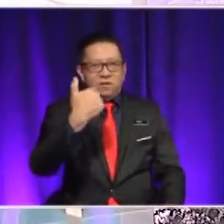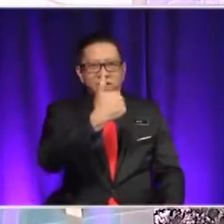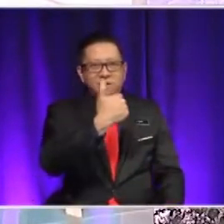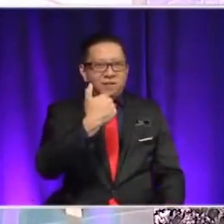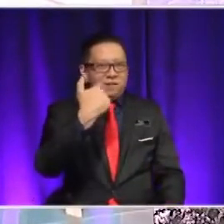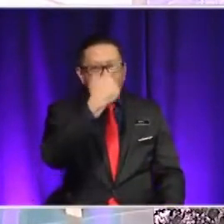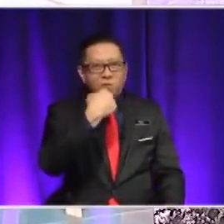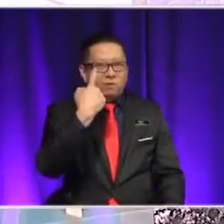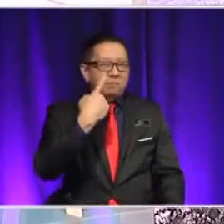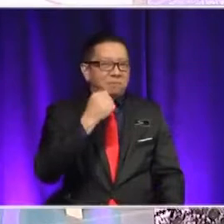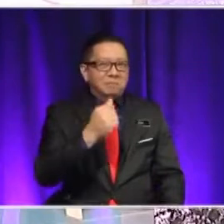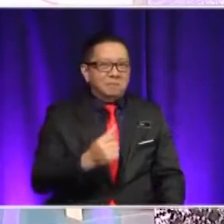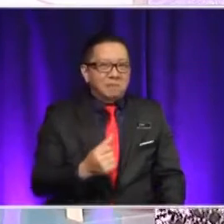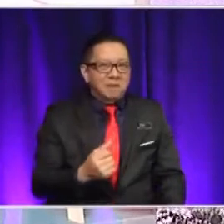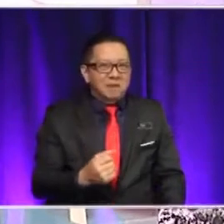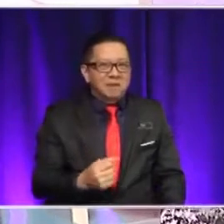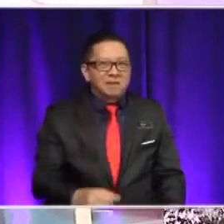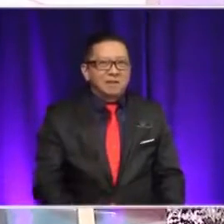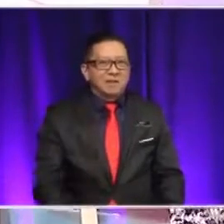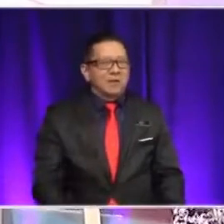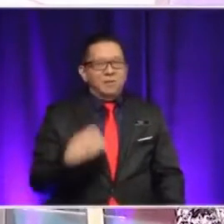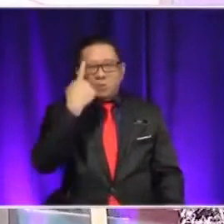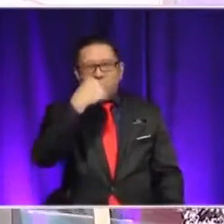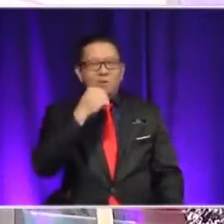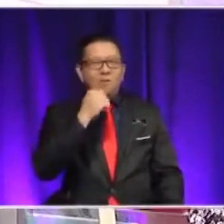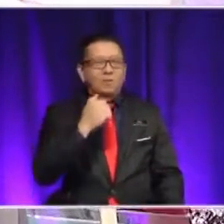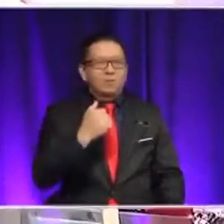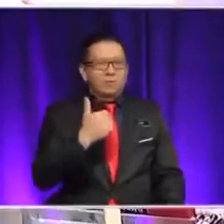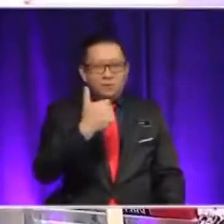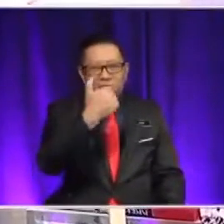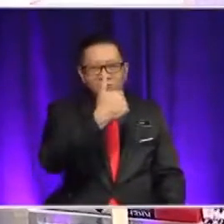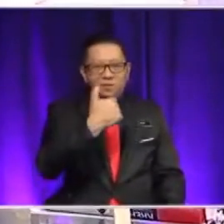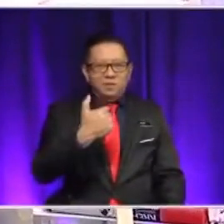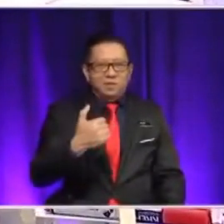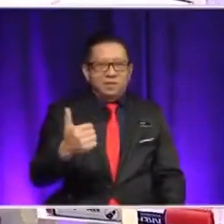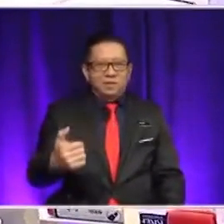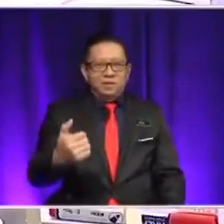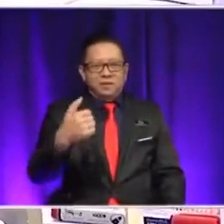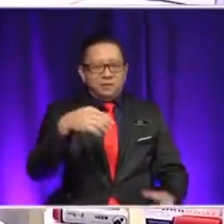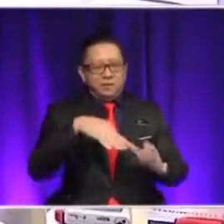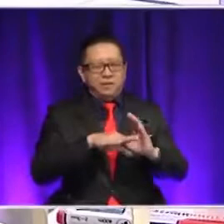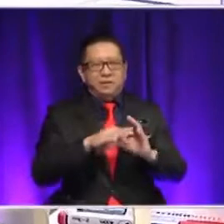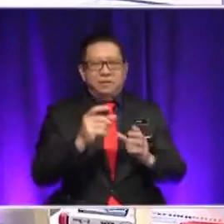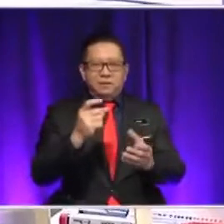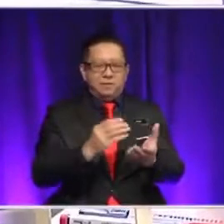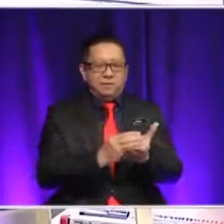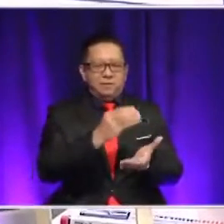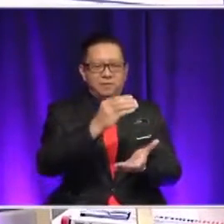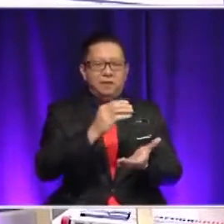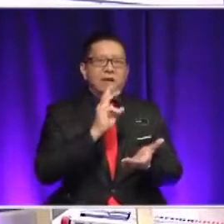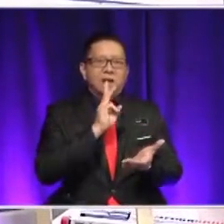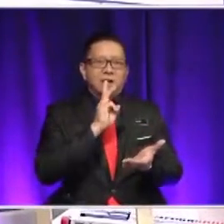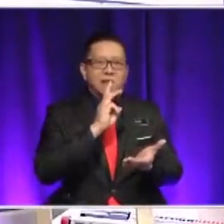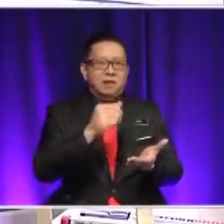ini buka untuk alat penyembuh padamu heater AC kuletakkan ae ke dalam bekas nih supaya kita